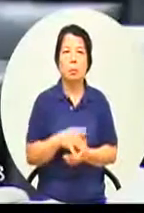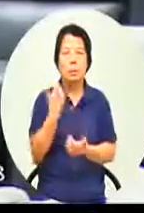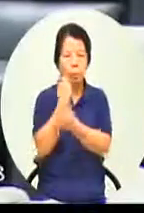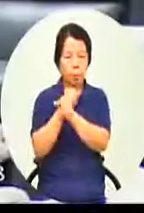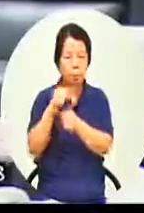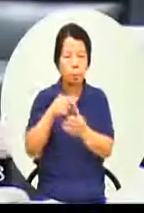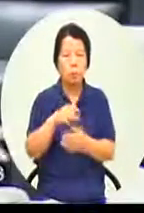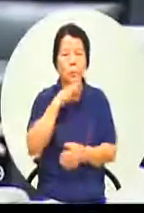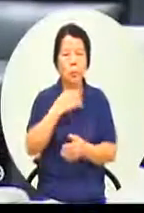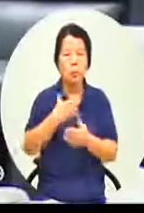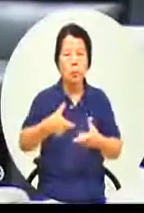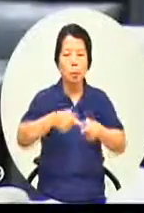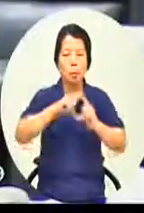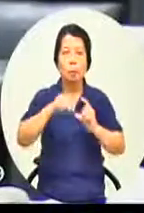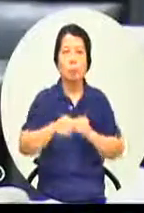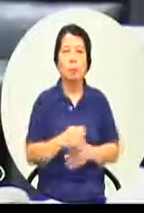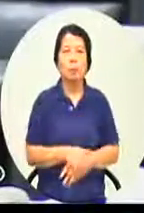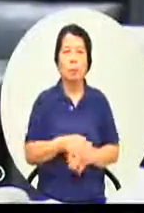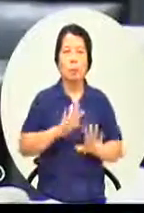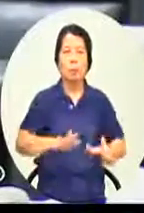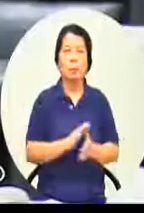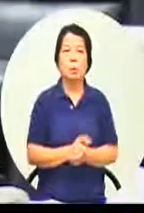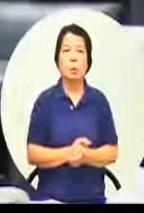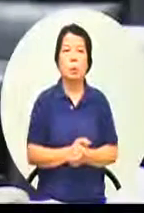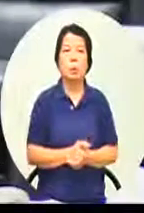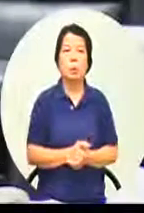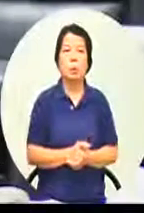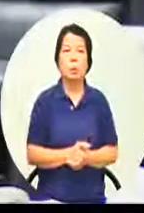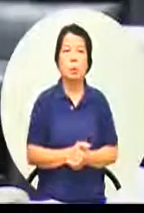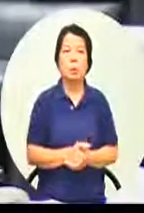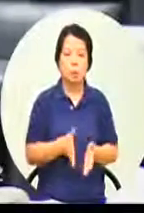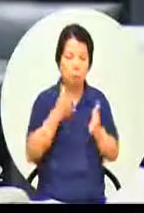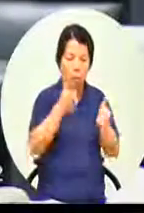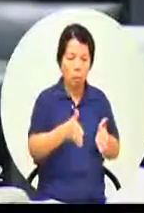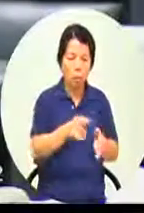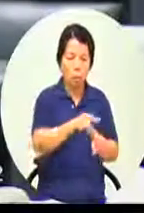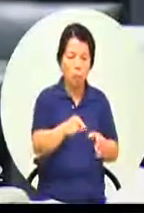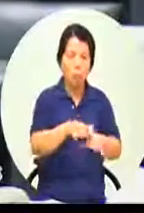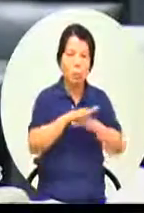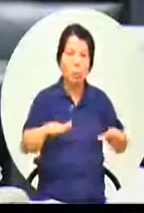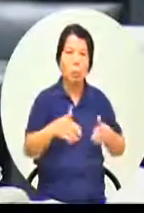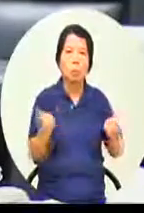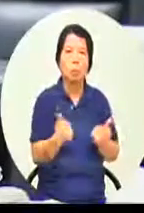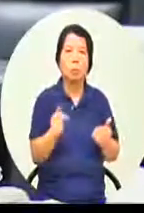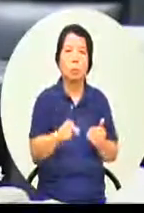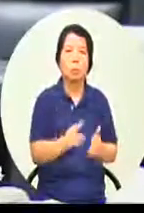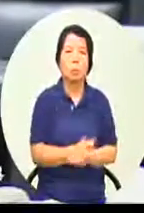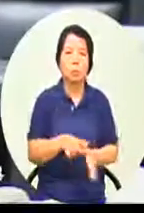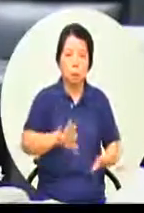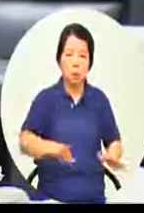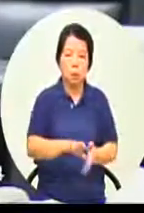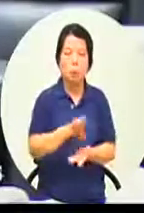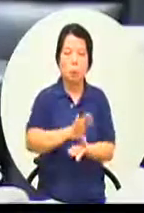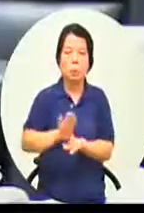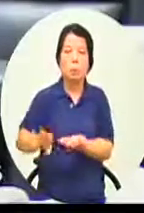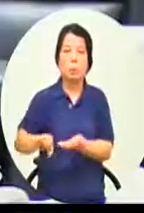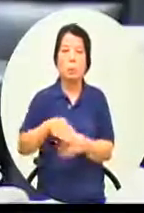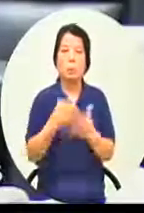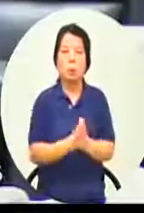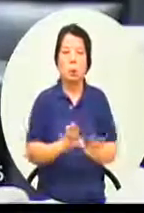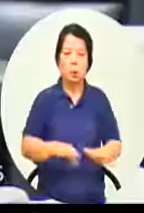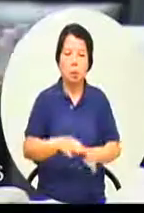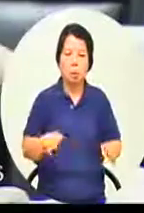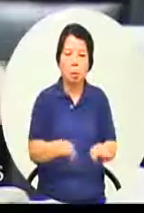你的智慧，这到底是要怎么规划，现阶段来规划，因为这有安全问题嘛，因为现在目前就是停了，你说要开辟这条